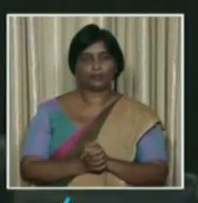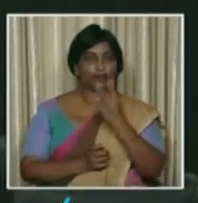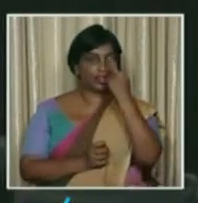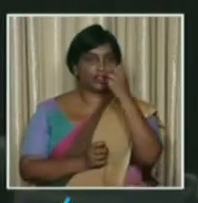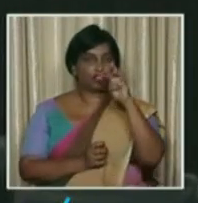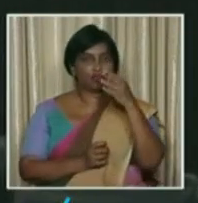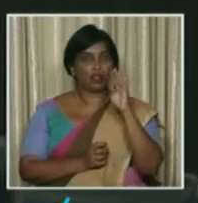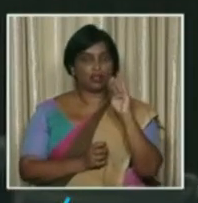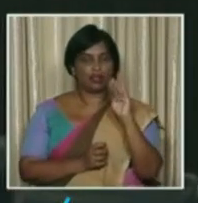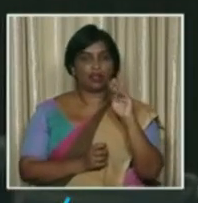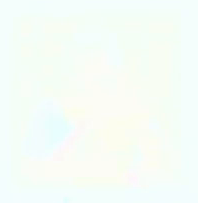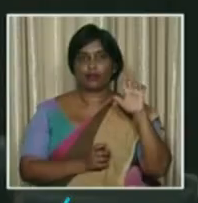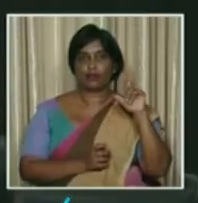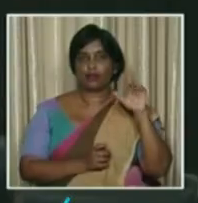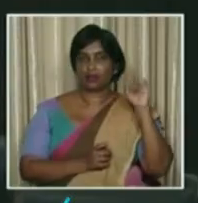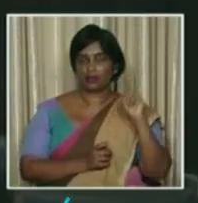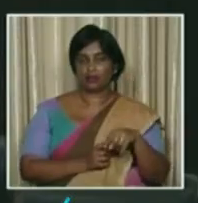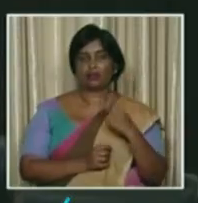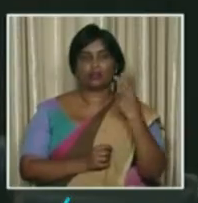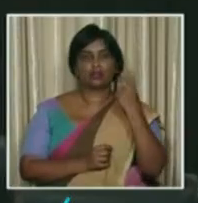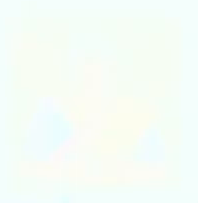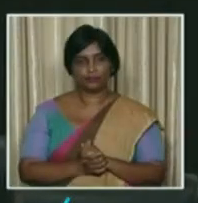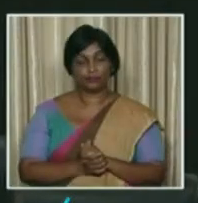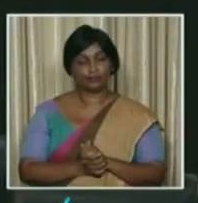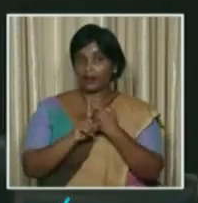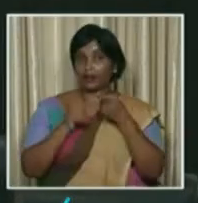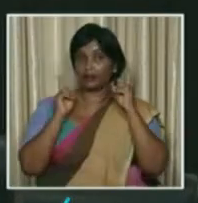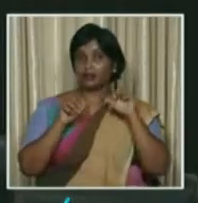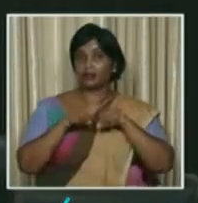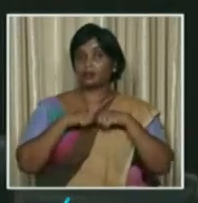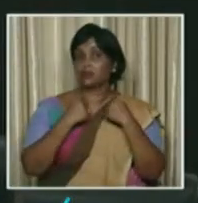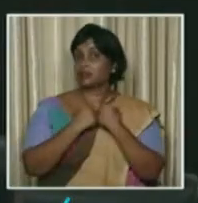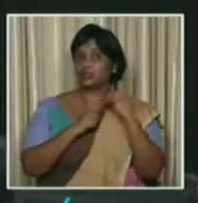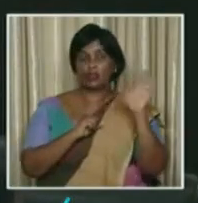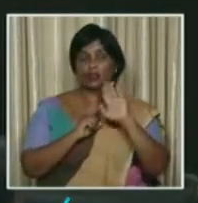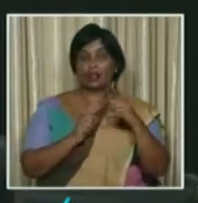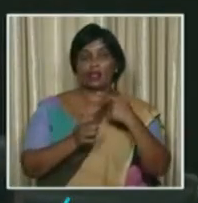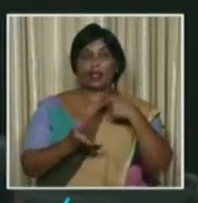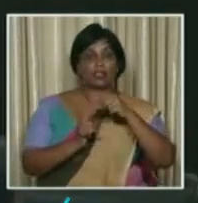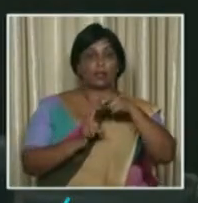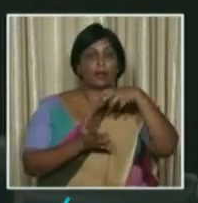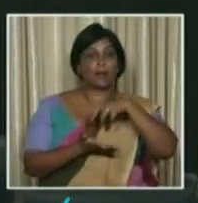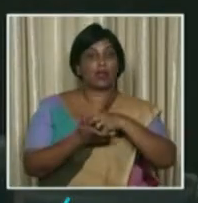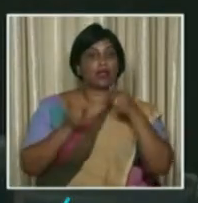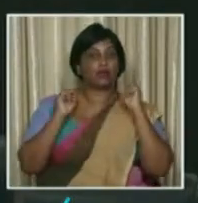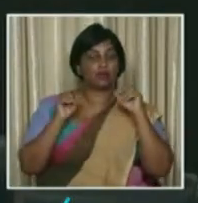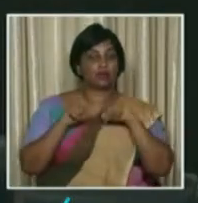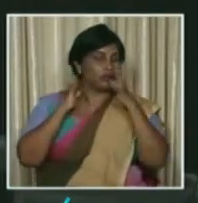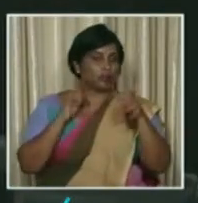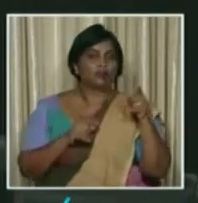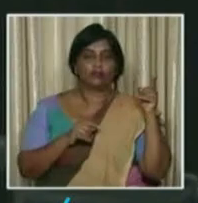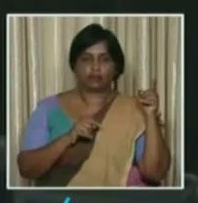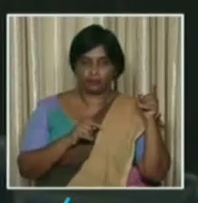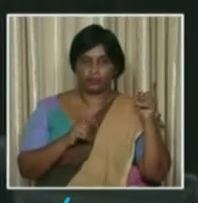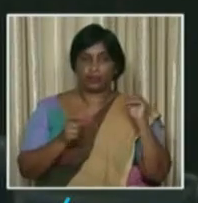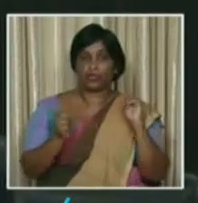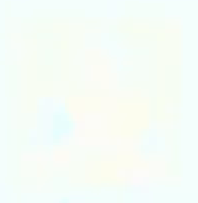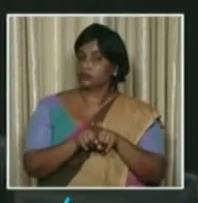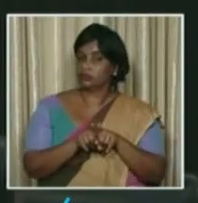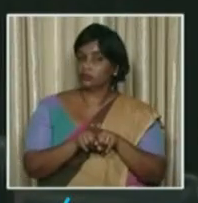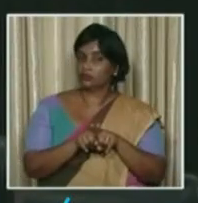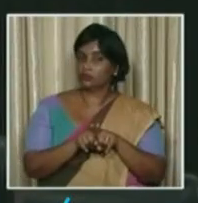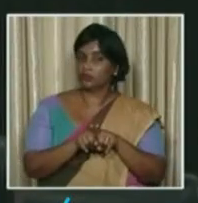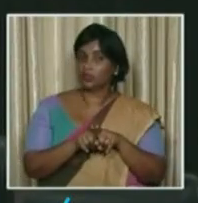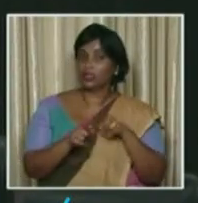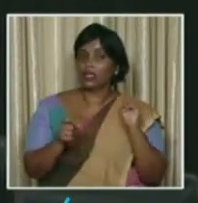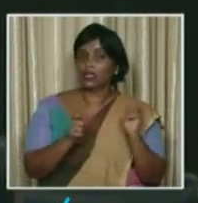2340න් 97ක් අඩු වුනහම 2250යි ලක්ෂ මේ මධ්‍යම පළාත් ක්‍රීඩා සංගමේ අක්‍රමිකතා ගොඩක් තියෙනවා ක්‍රිකට් විශ්වවිද්‍යාලය